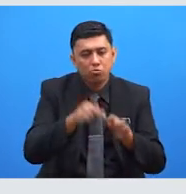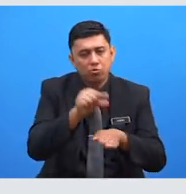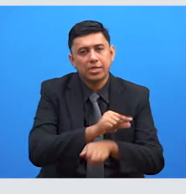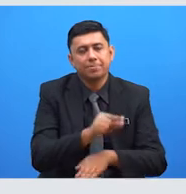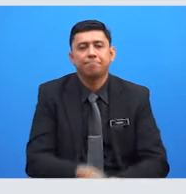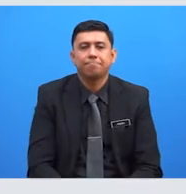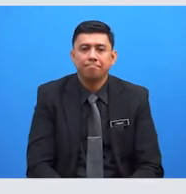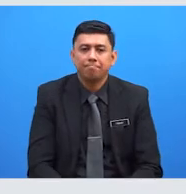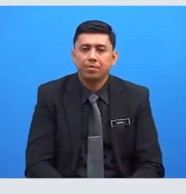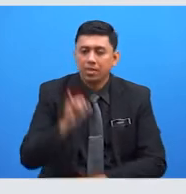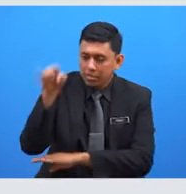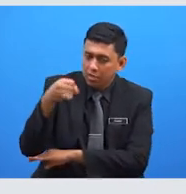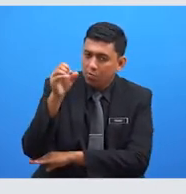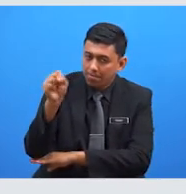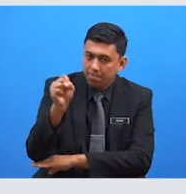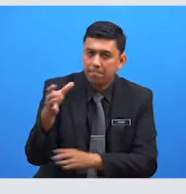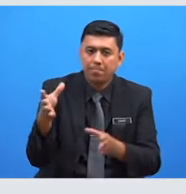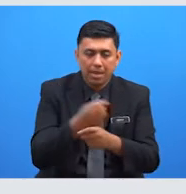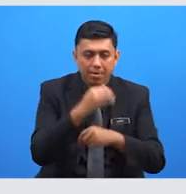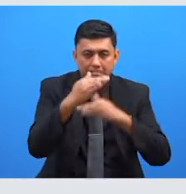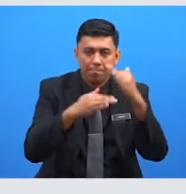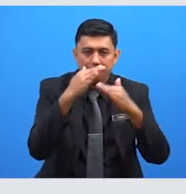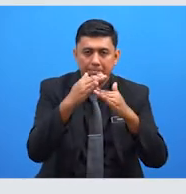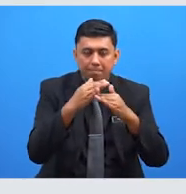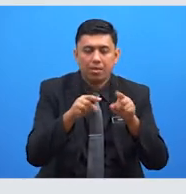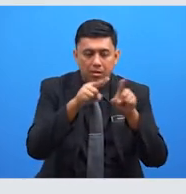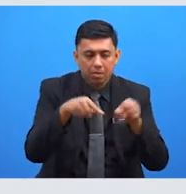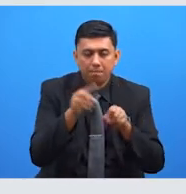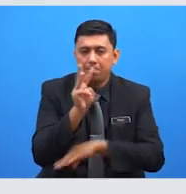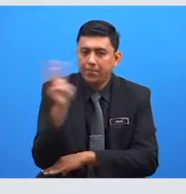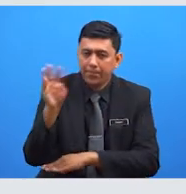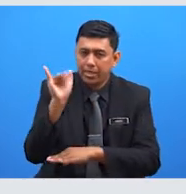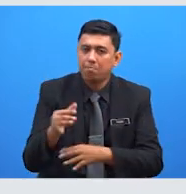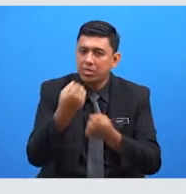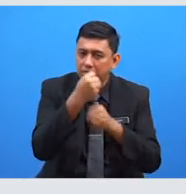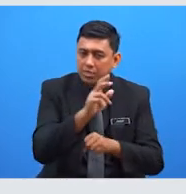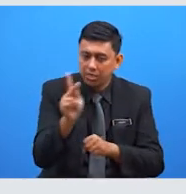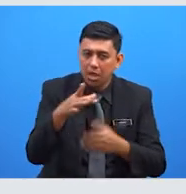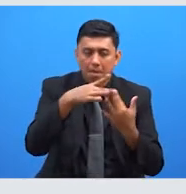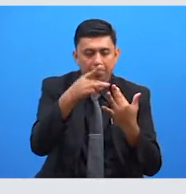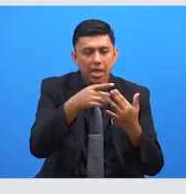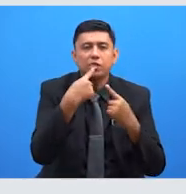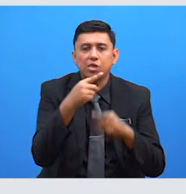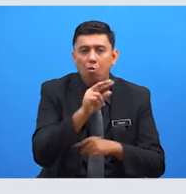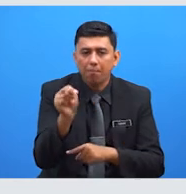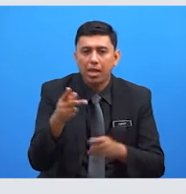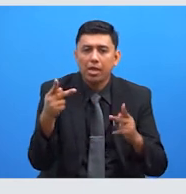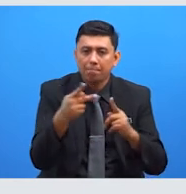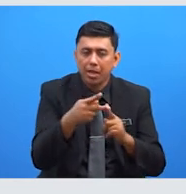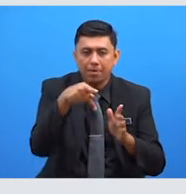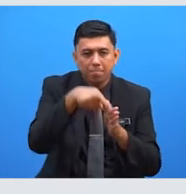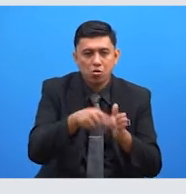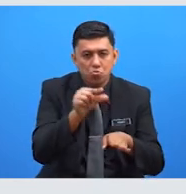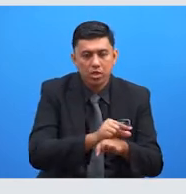pengguna. JavaScript juga dapat membina laman web yang menyediakan pilihan jawapan